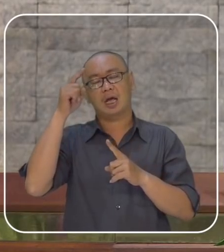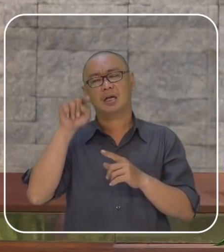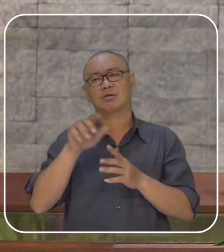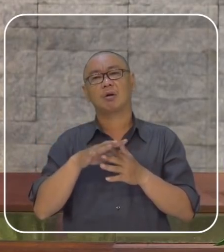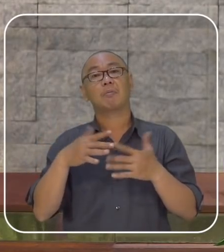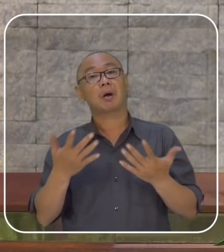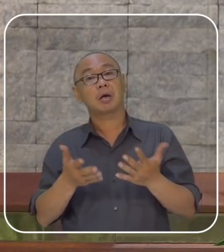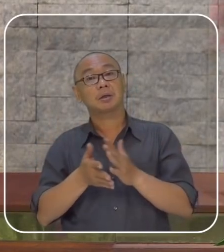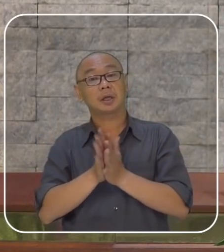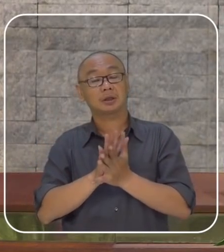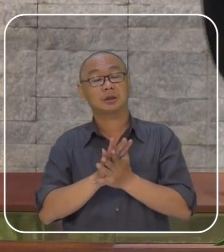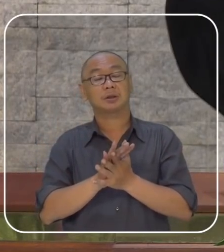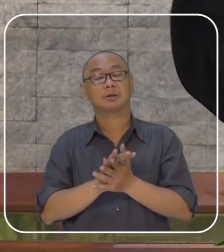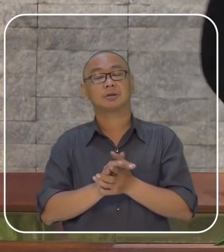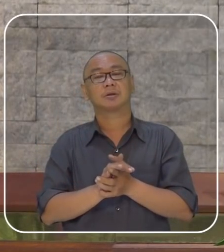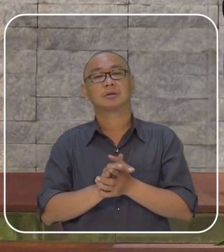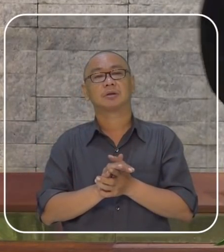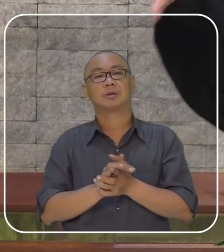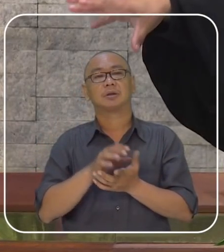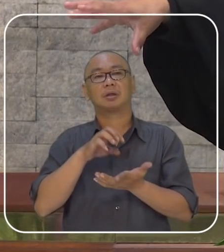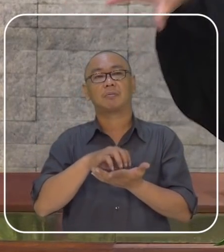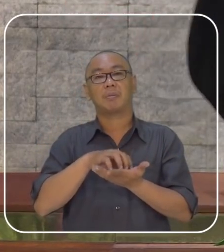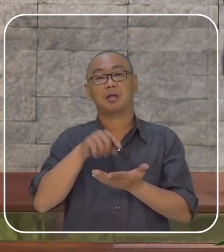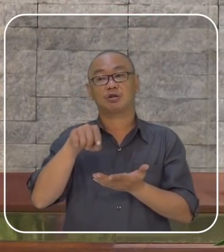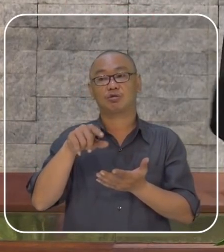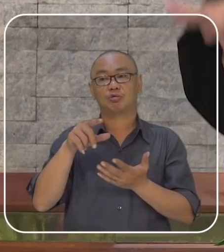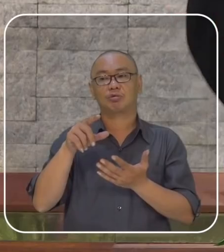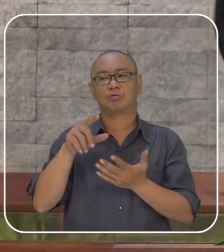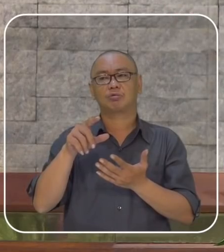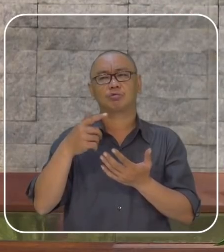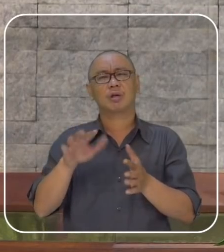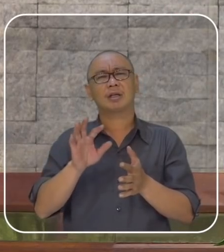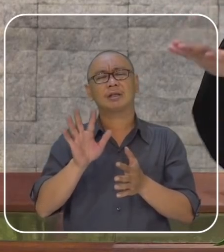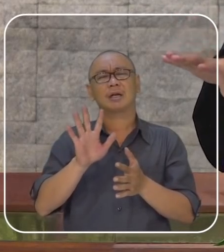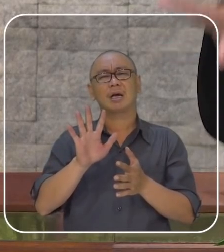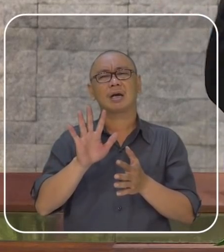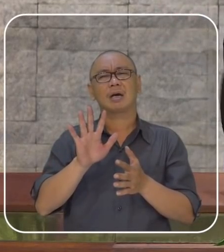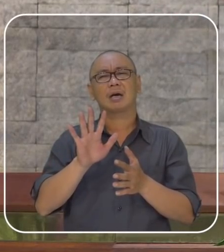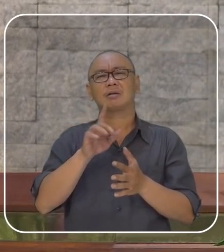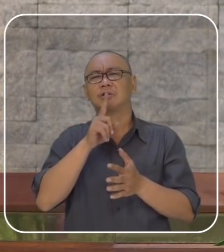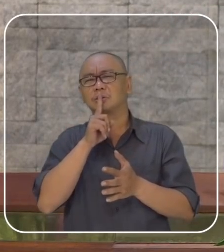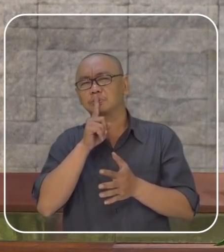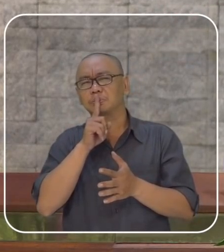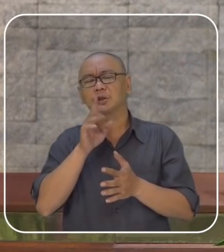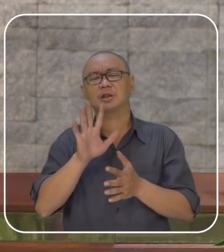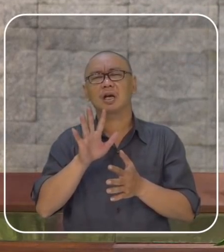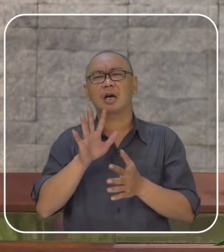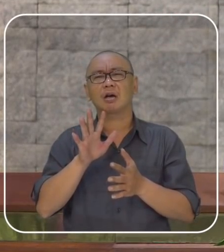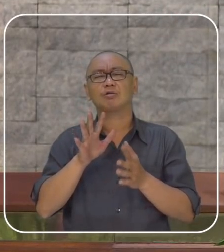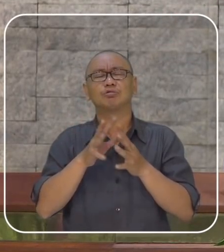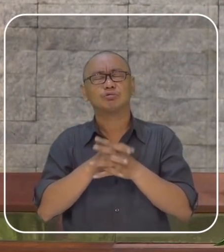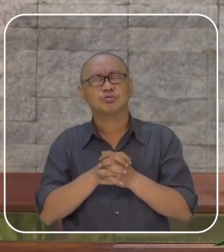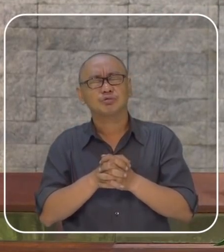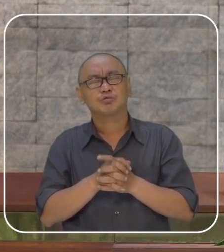apa? Tempat itu sudah tidak lagi kusuk, tempat itu sudah tidak lagi hening, tempat itu sudah tidak